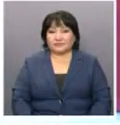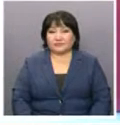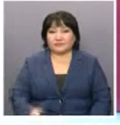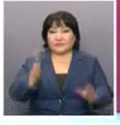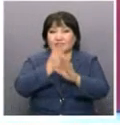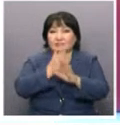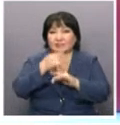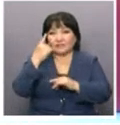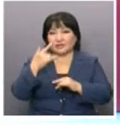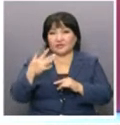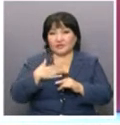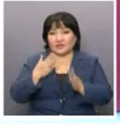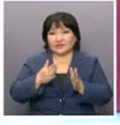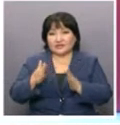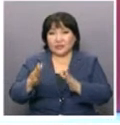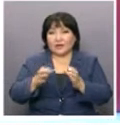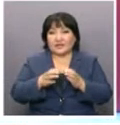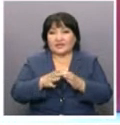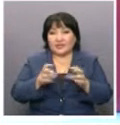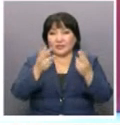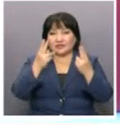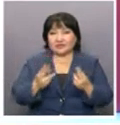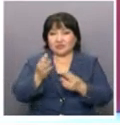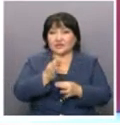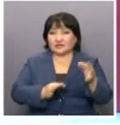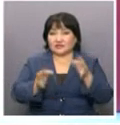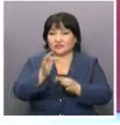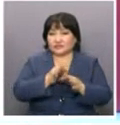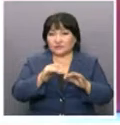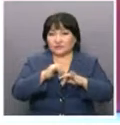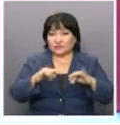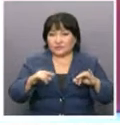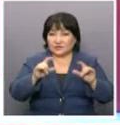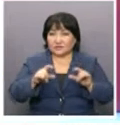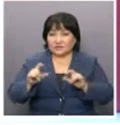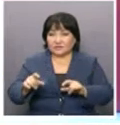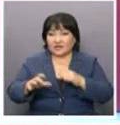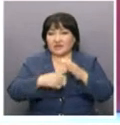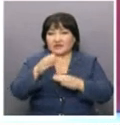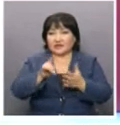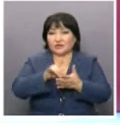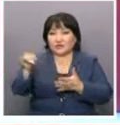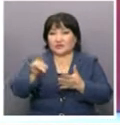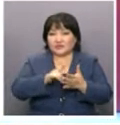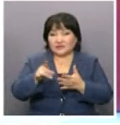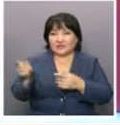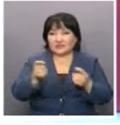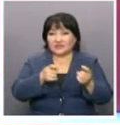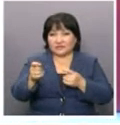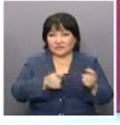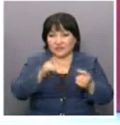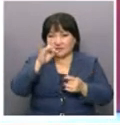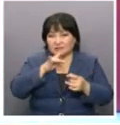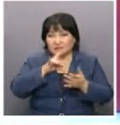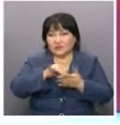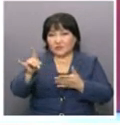Табиғи монополияларды реттеу комитетінің мамандары келіссөз үстеліне жайғасып, халықаралық әуе тасымалдаушылар мен Қазақстан әуежайлары